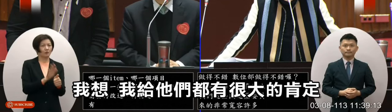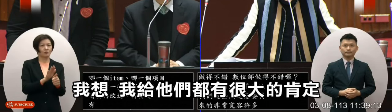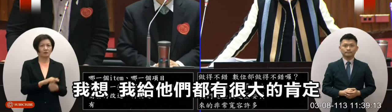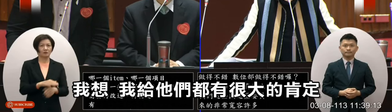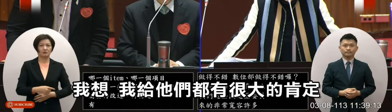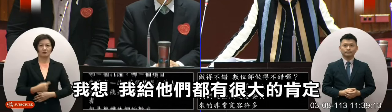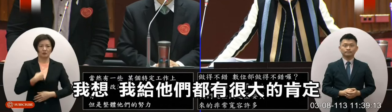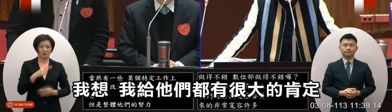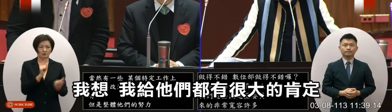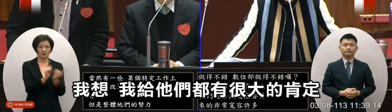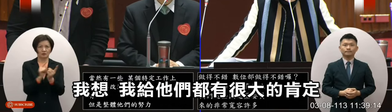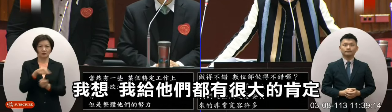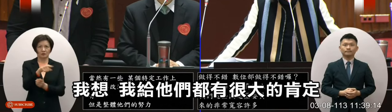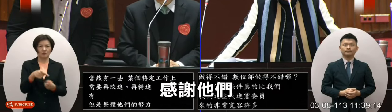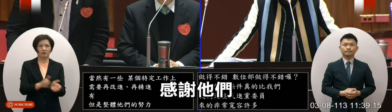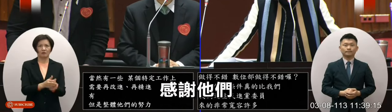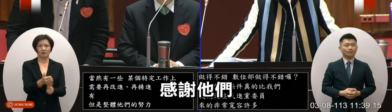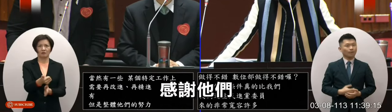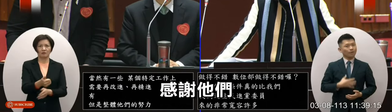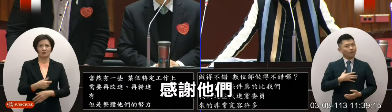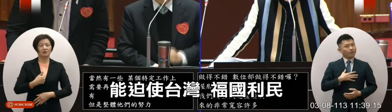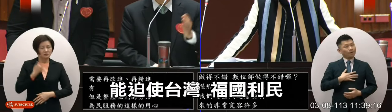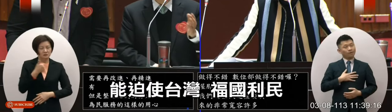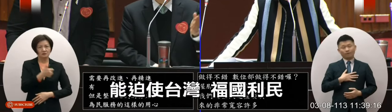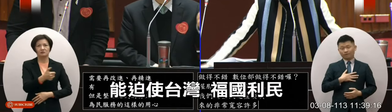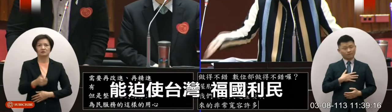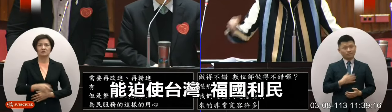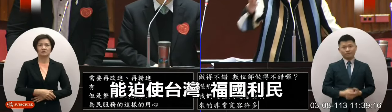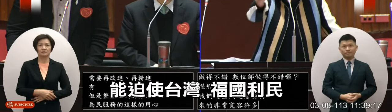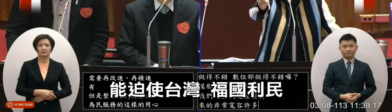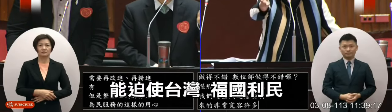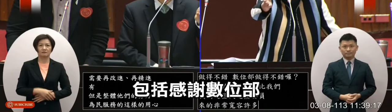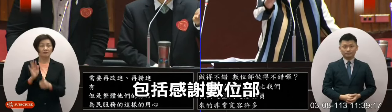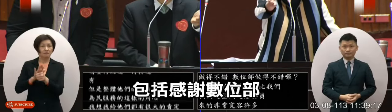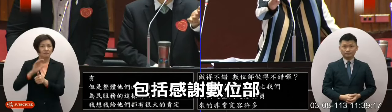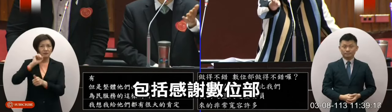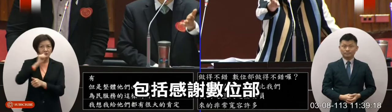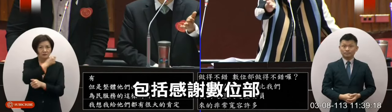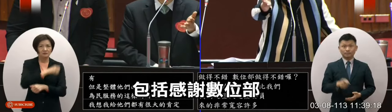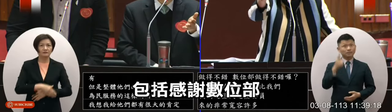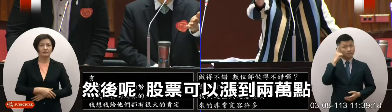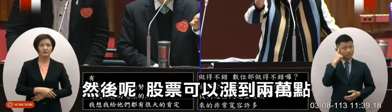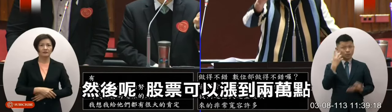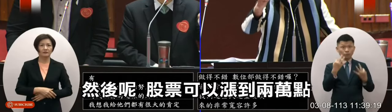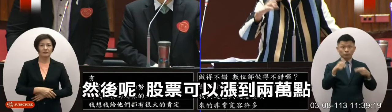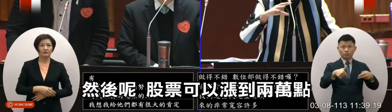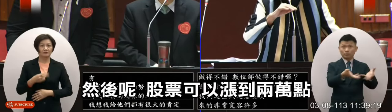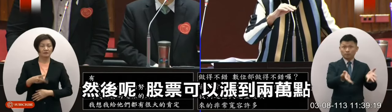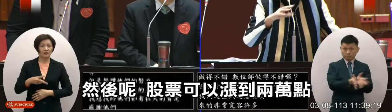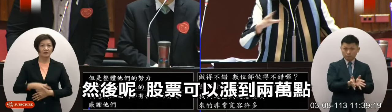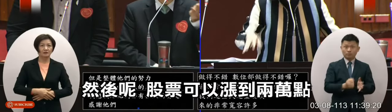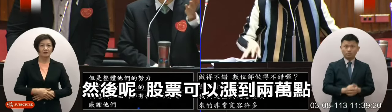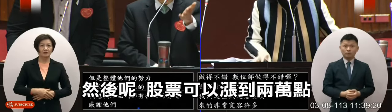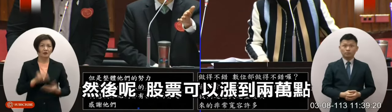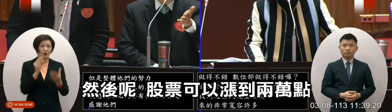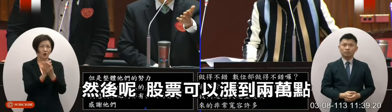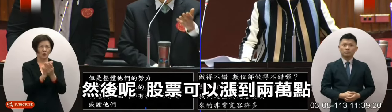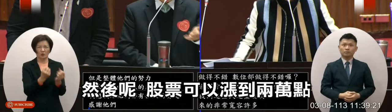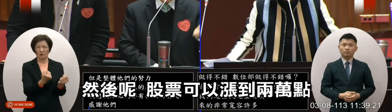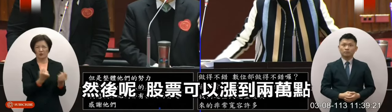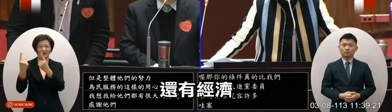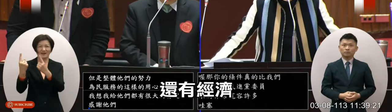给他们都有很大的肯定，感谢他们 能够使台湾国力民，所以你也包括感谢，所以你觉得数位部， 然后呢股票可以涨